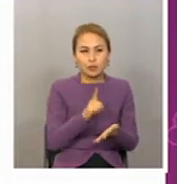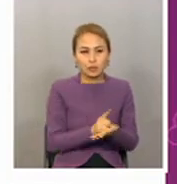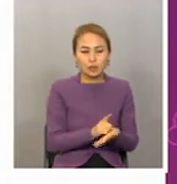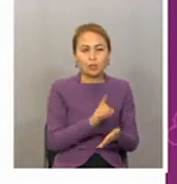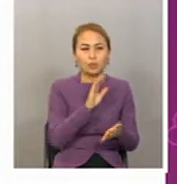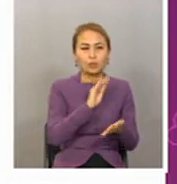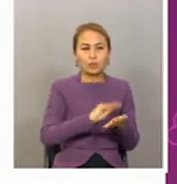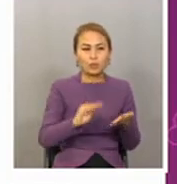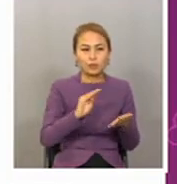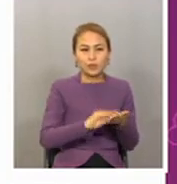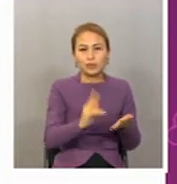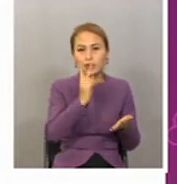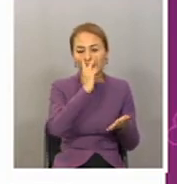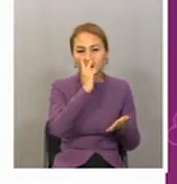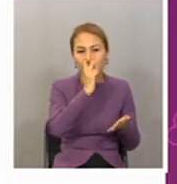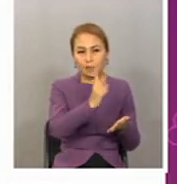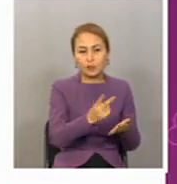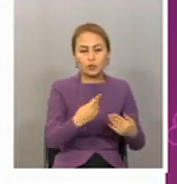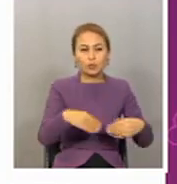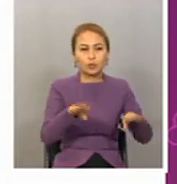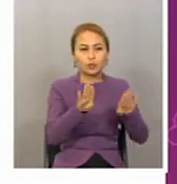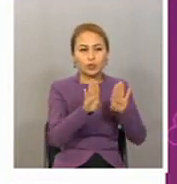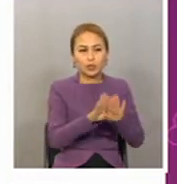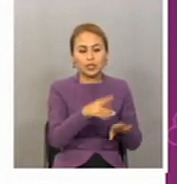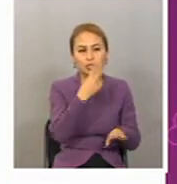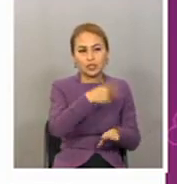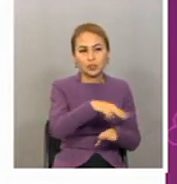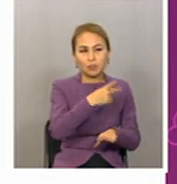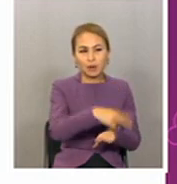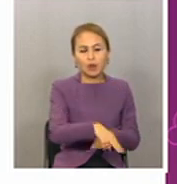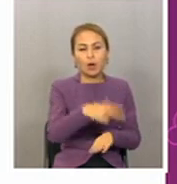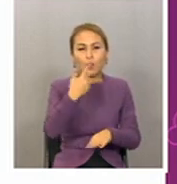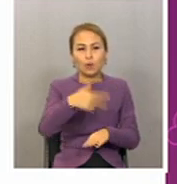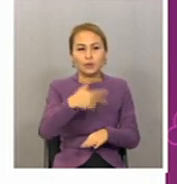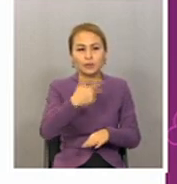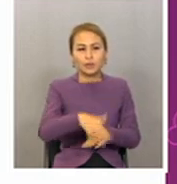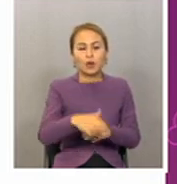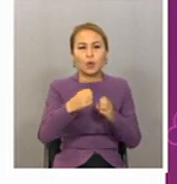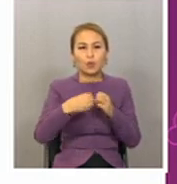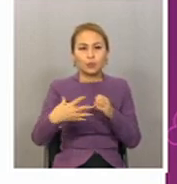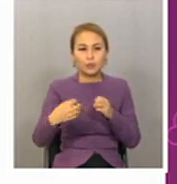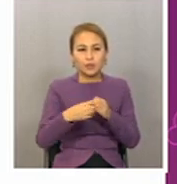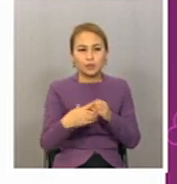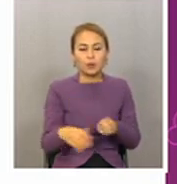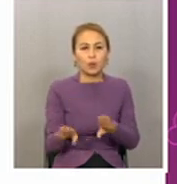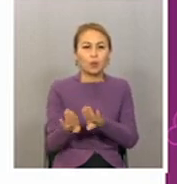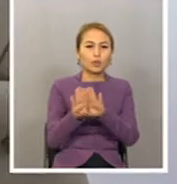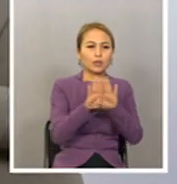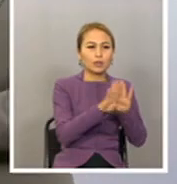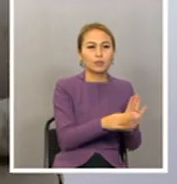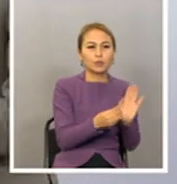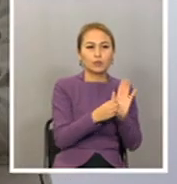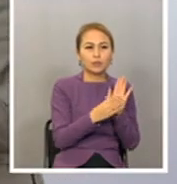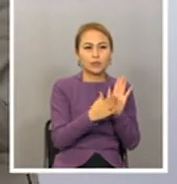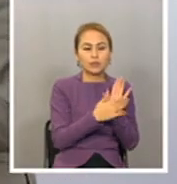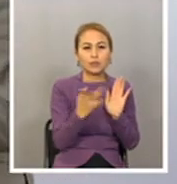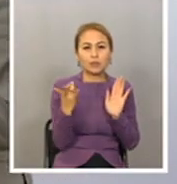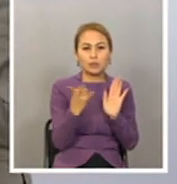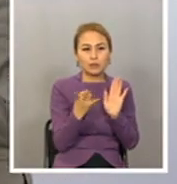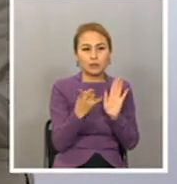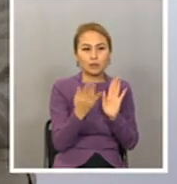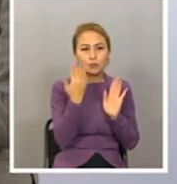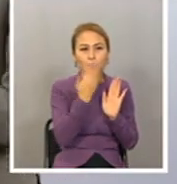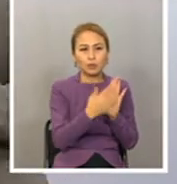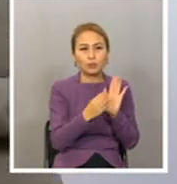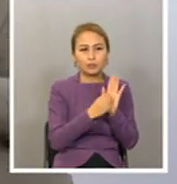бөлімдеріне қараймыз. Бұл жерде 20-ға, 30-ға және 15-ке ортақ бөлім келтіруіміз керек. Бұл жерде ортақ